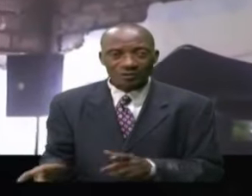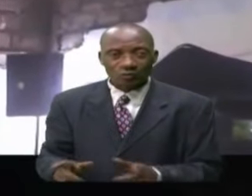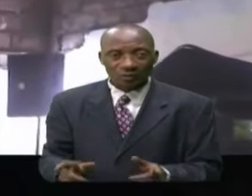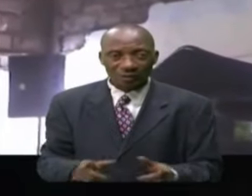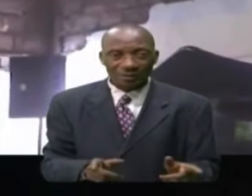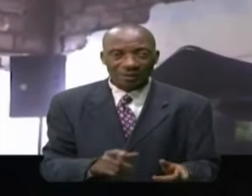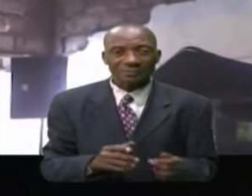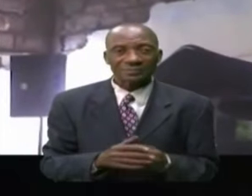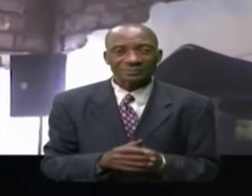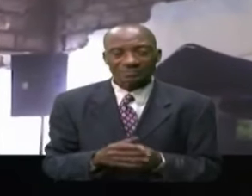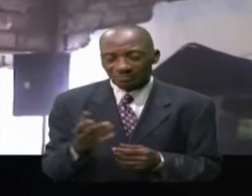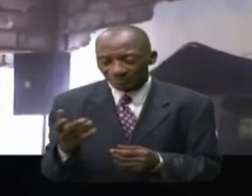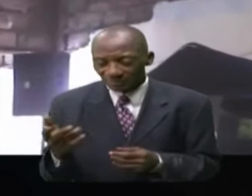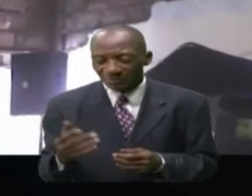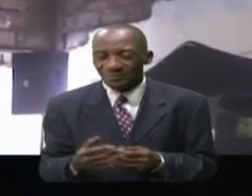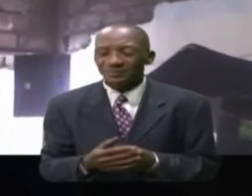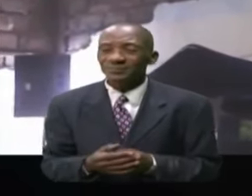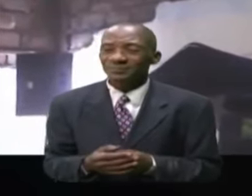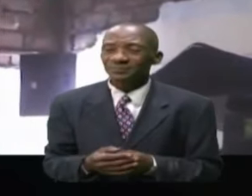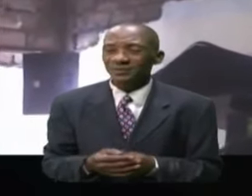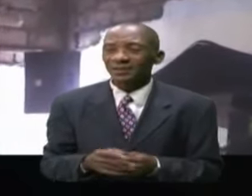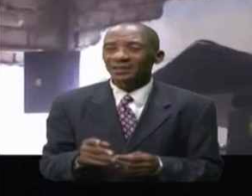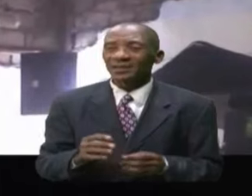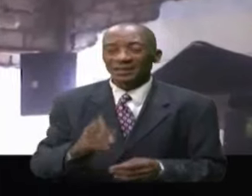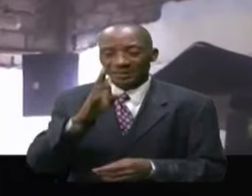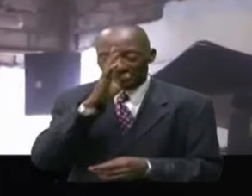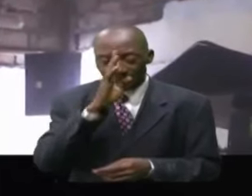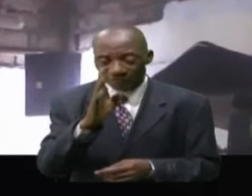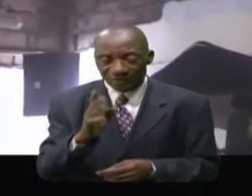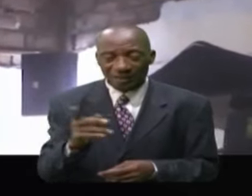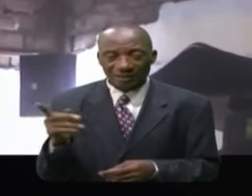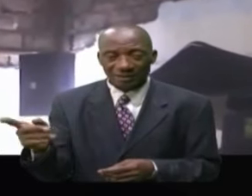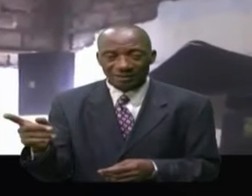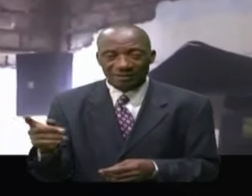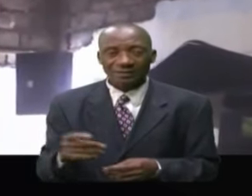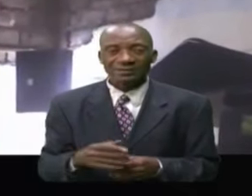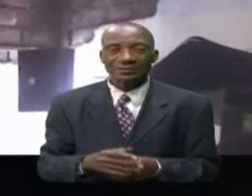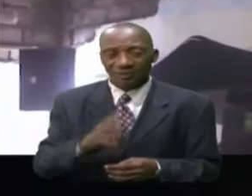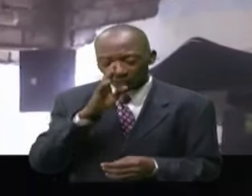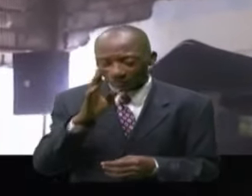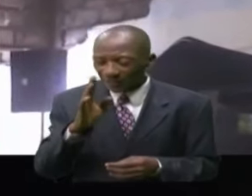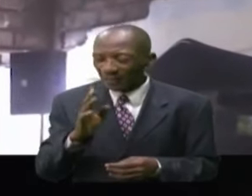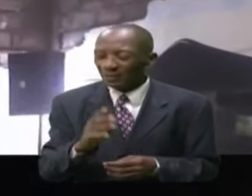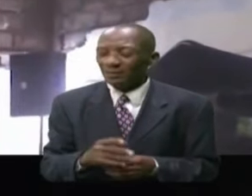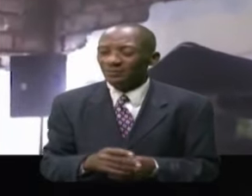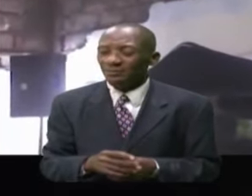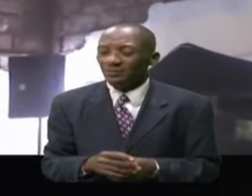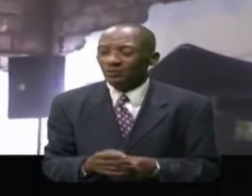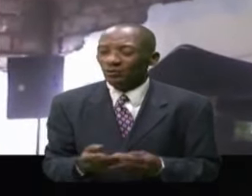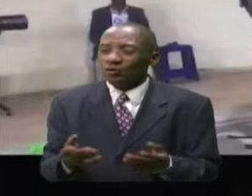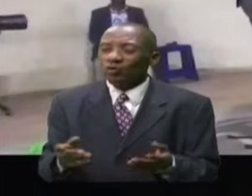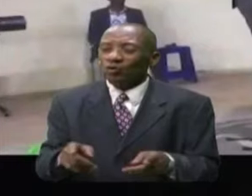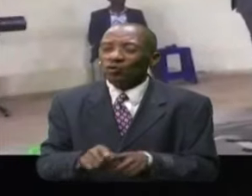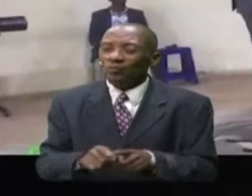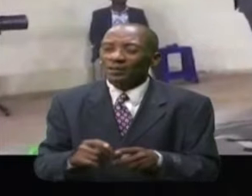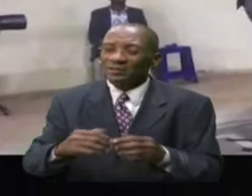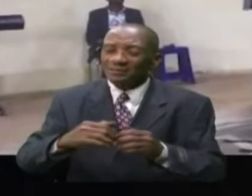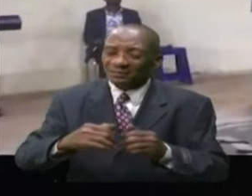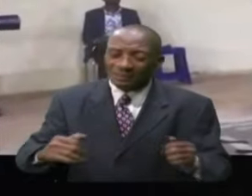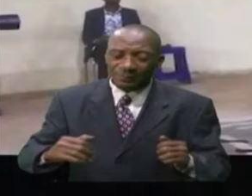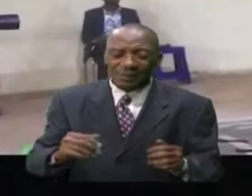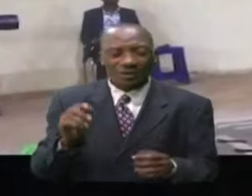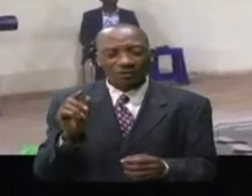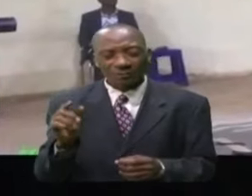dans la joie ». Dans son intervention, l'ancien de l'église Thierry Sampoupa s'est attelé sur la problématique